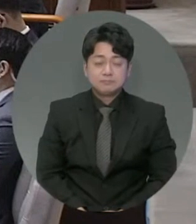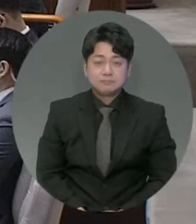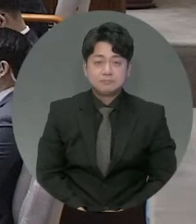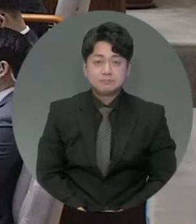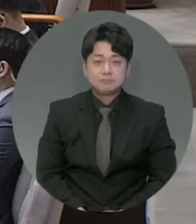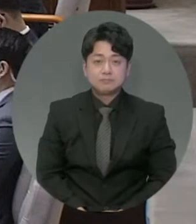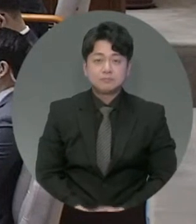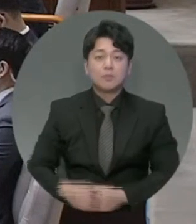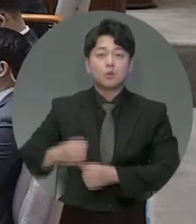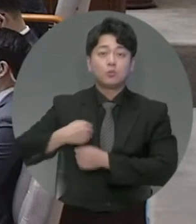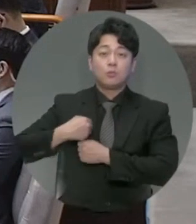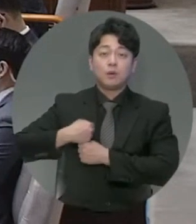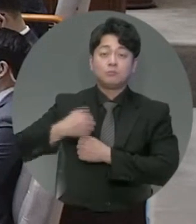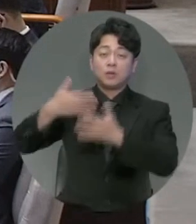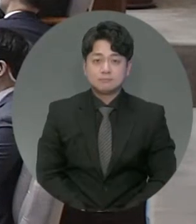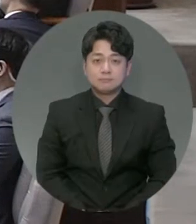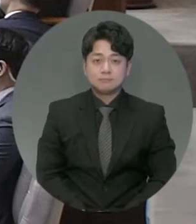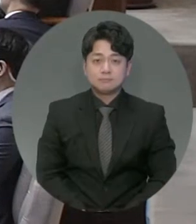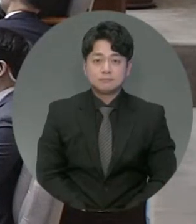국방부 장관 나와 주십시오.